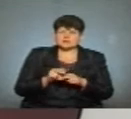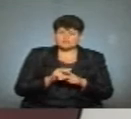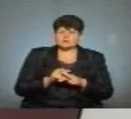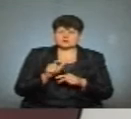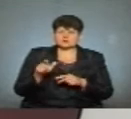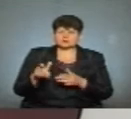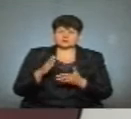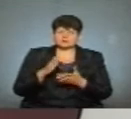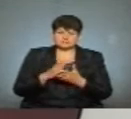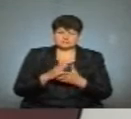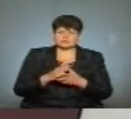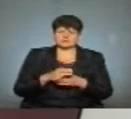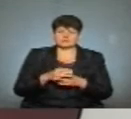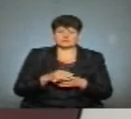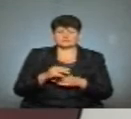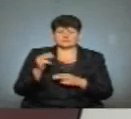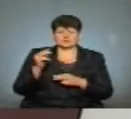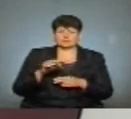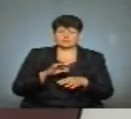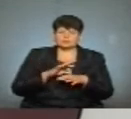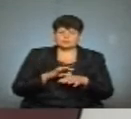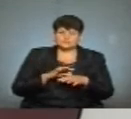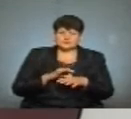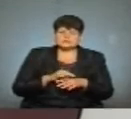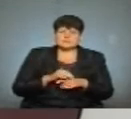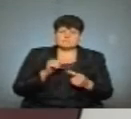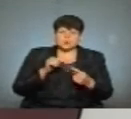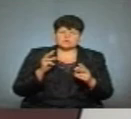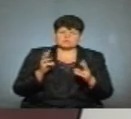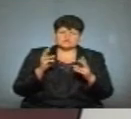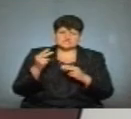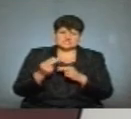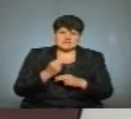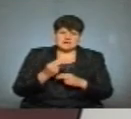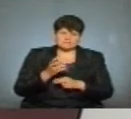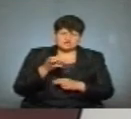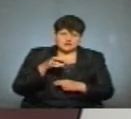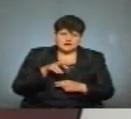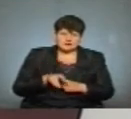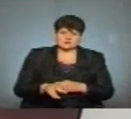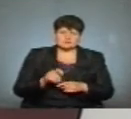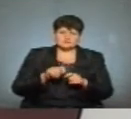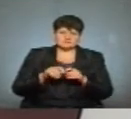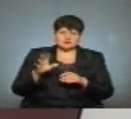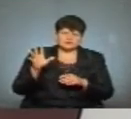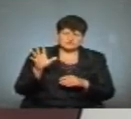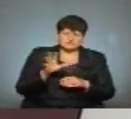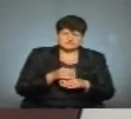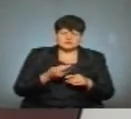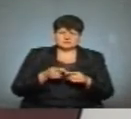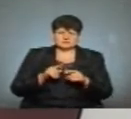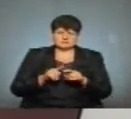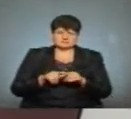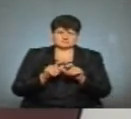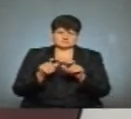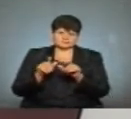пройти протипожежні навчання. Перевіряють заклади, пожежники, представники Держпродспоживслужби, Держпраці, Ради